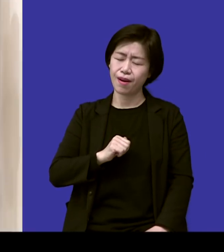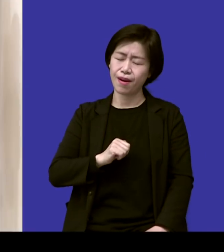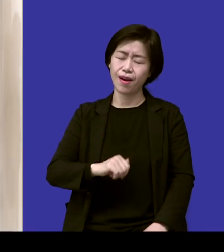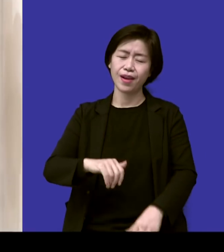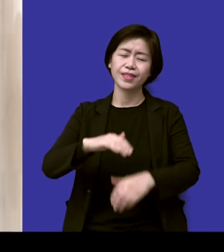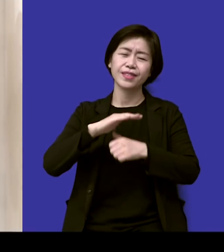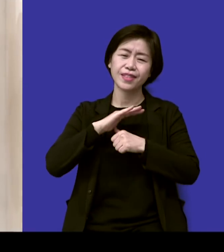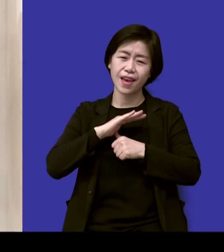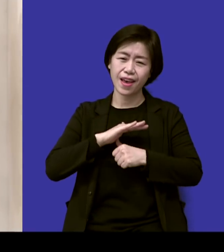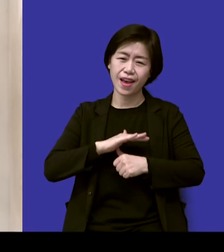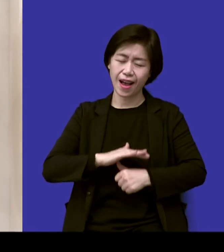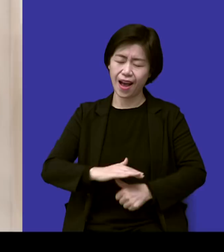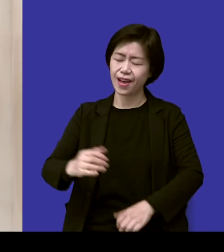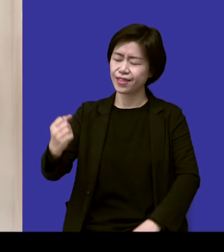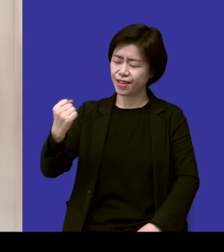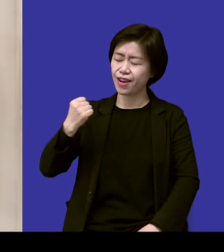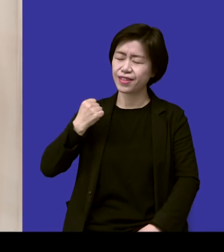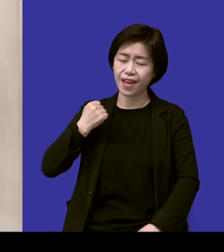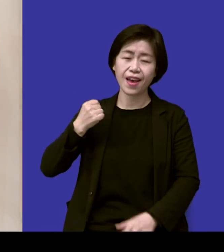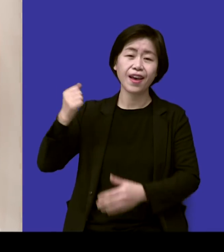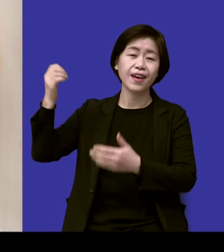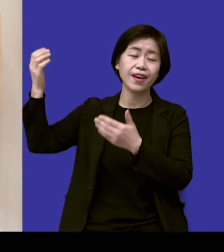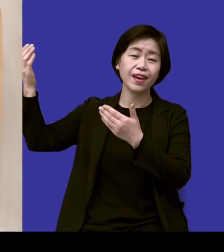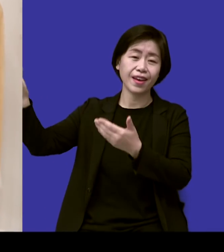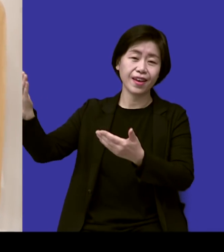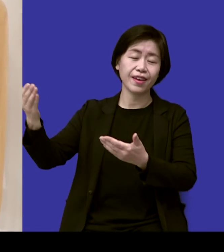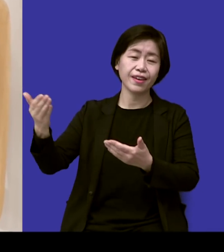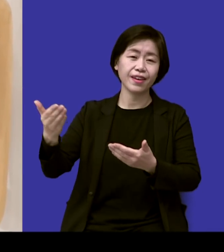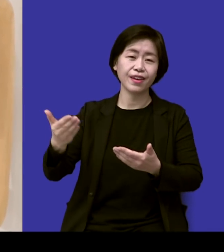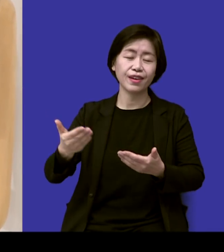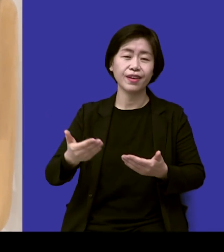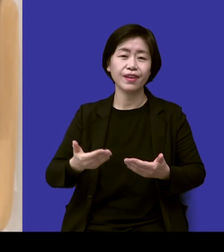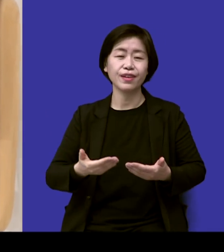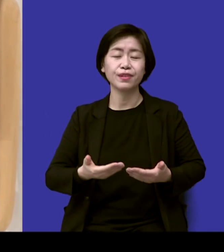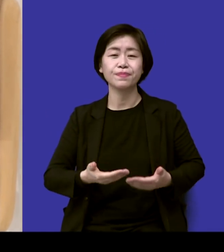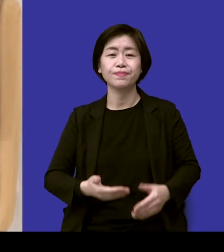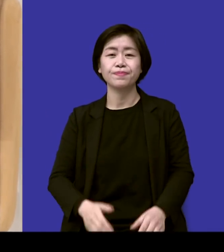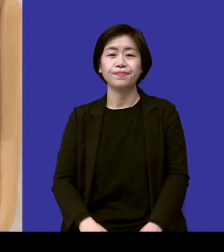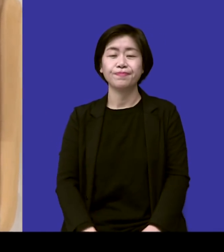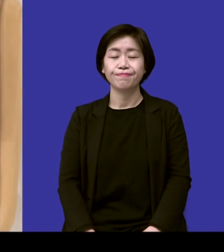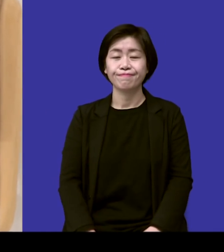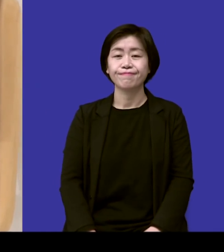버티고 견디게 하시네.